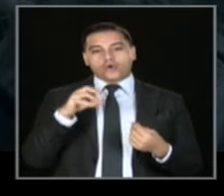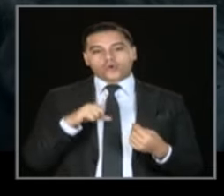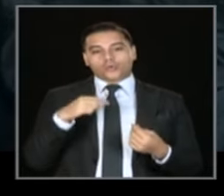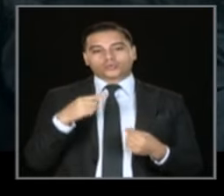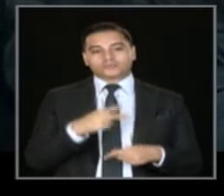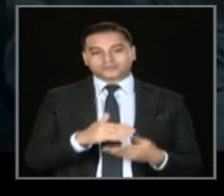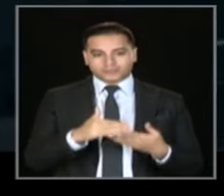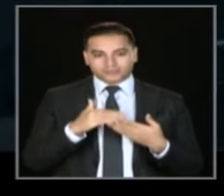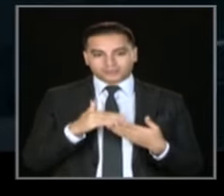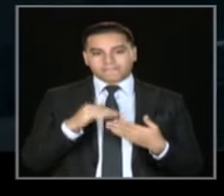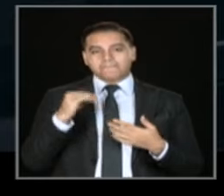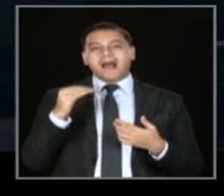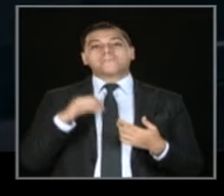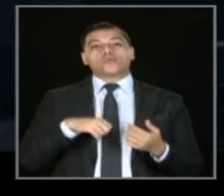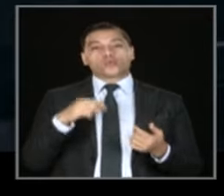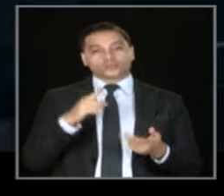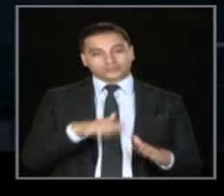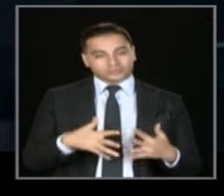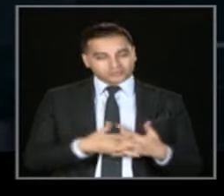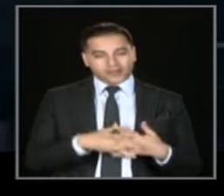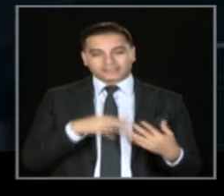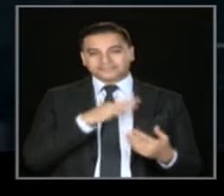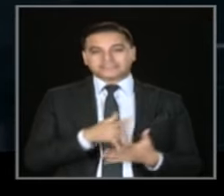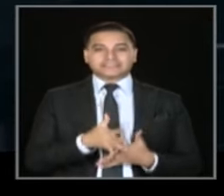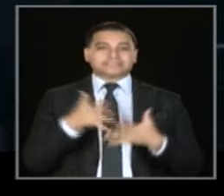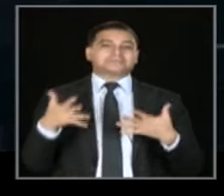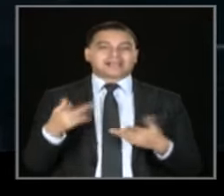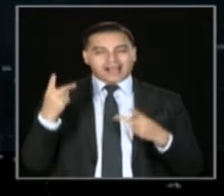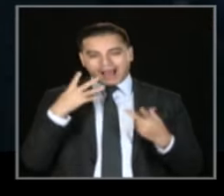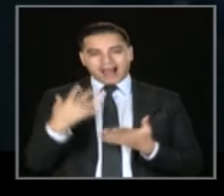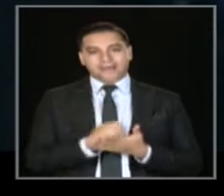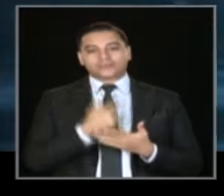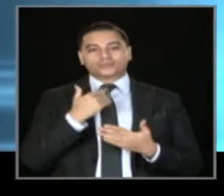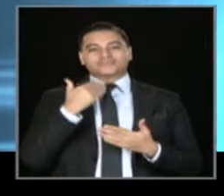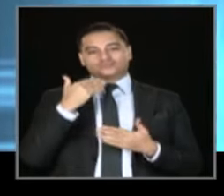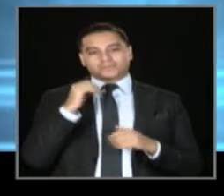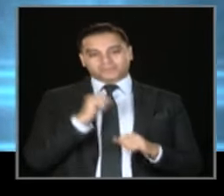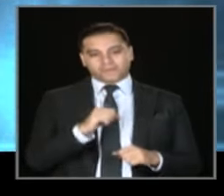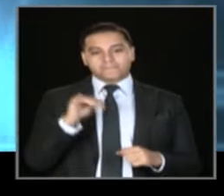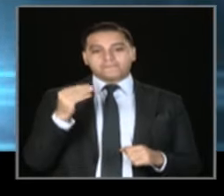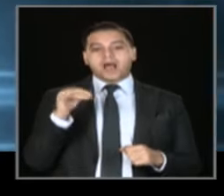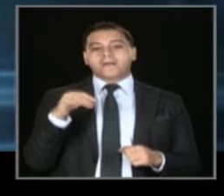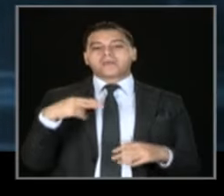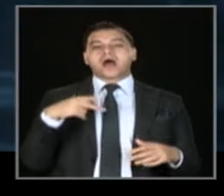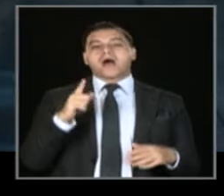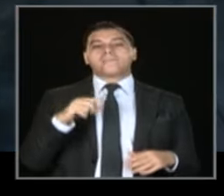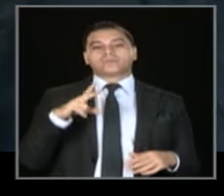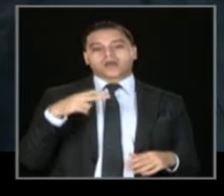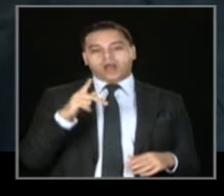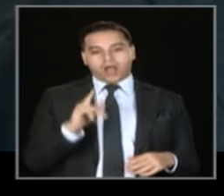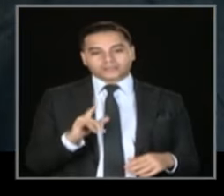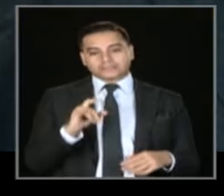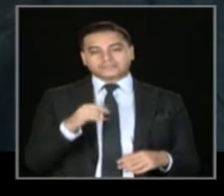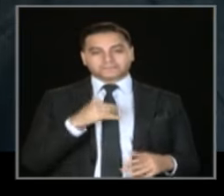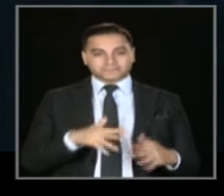هو شخص مجتهد جدا، واتمنى له كل التوفيق ويحقق احلامه ويخش كليه اللي هو عايزها. محمد عبد العظيم رغم انه بيشارك لاول مره الا